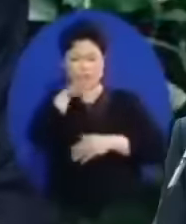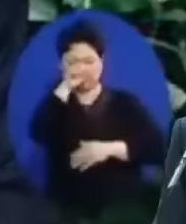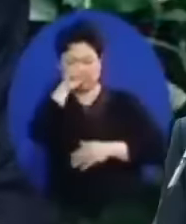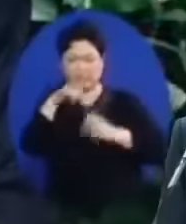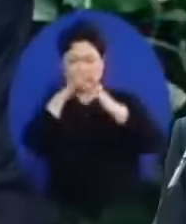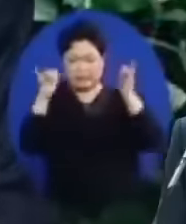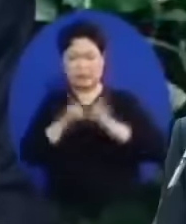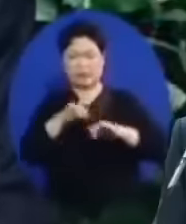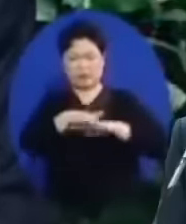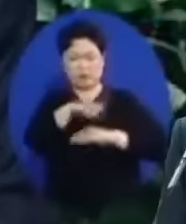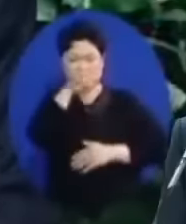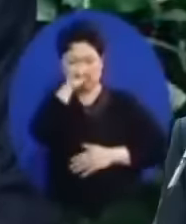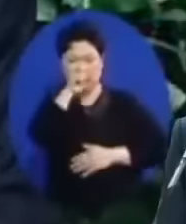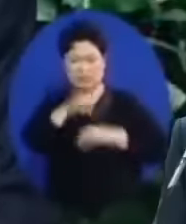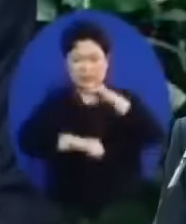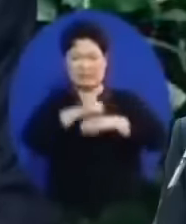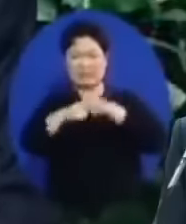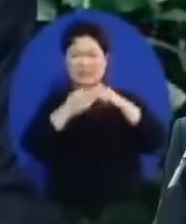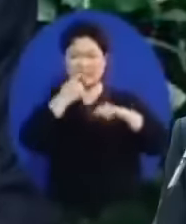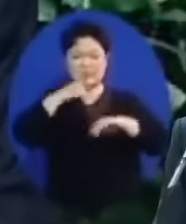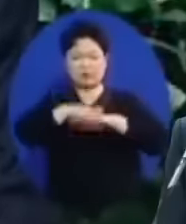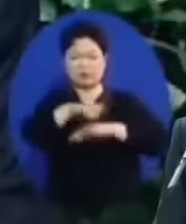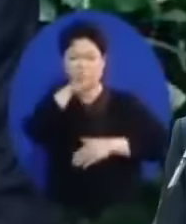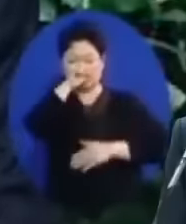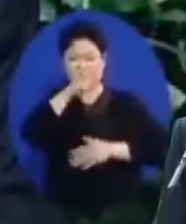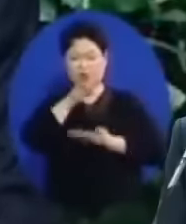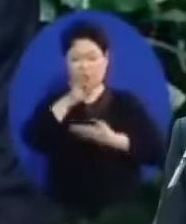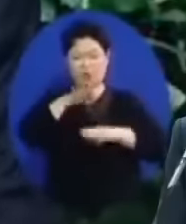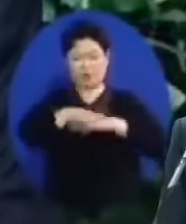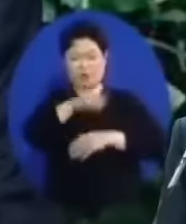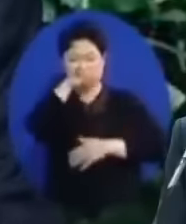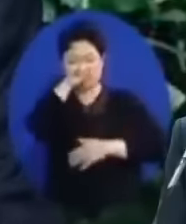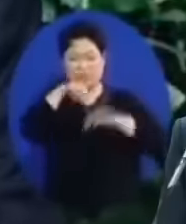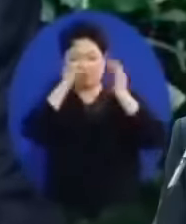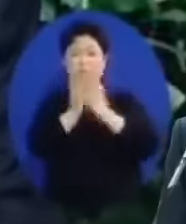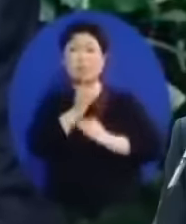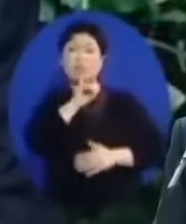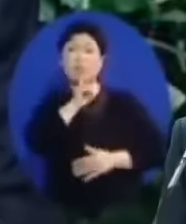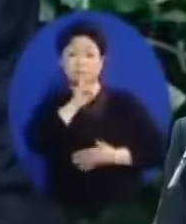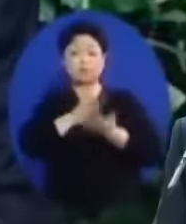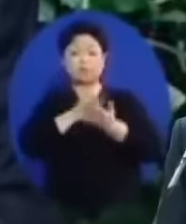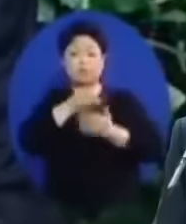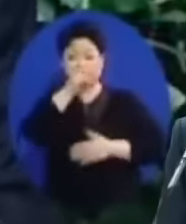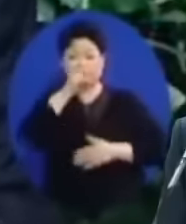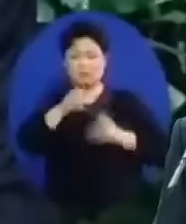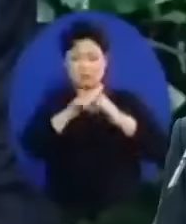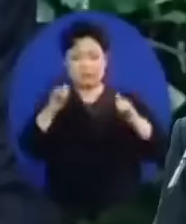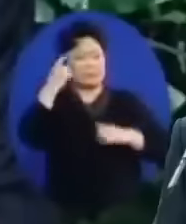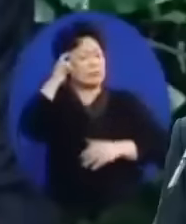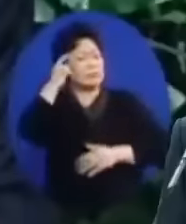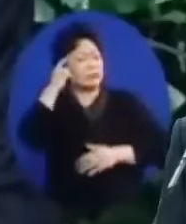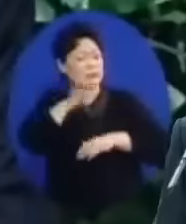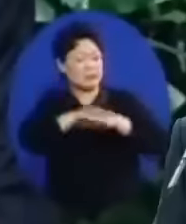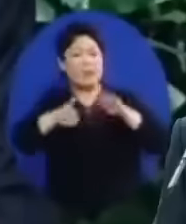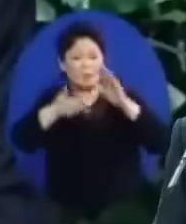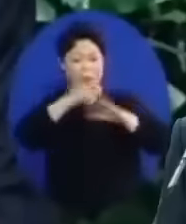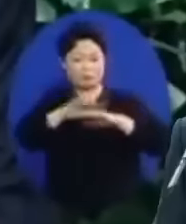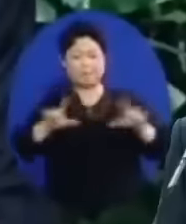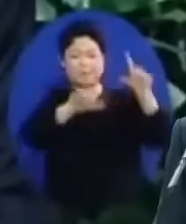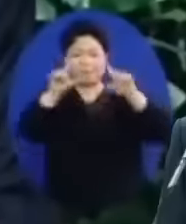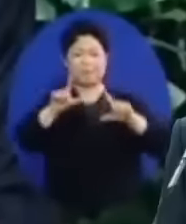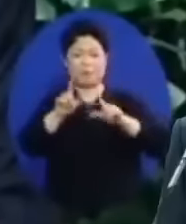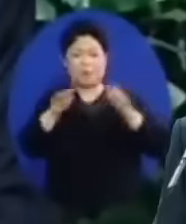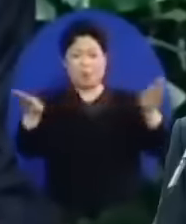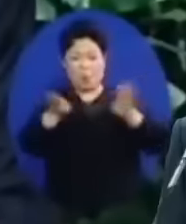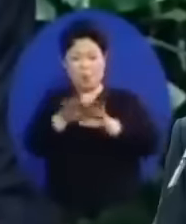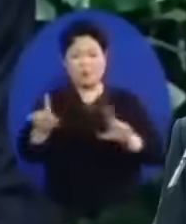사회주의가 좋다, 자유민주주의가 좋다, 자본주의가 좋다 다 말합니다. 다 인간의 이상은 잘 먹고 잘 살고 공평하게